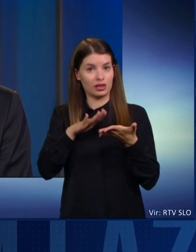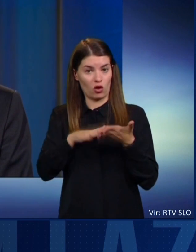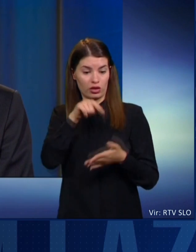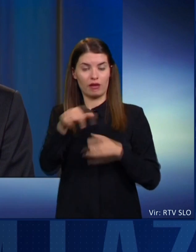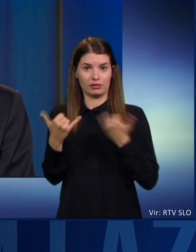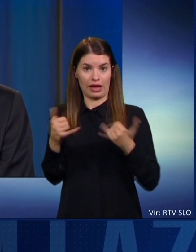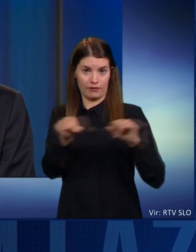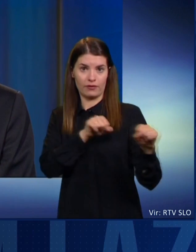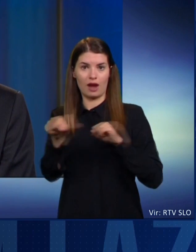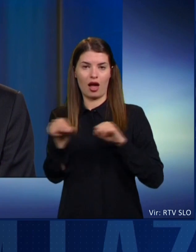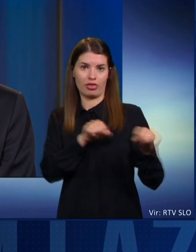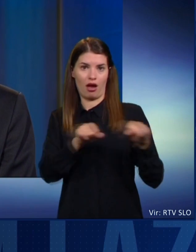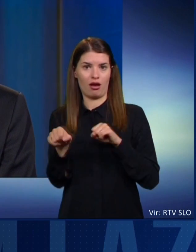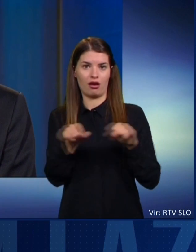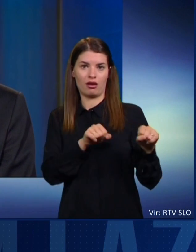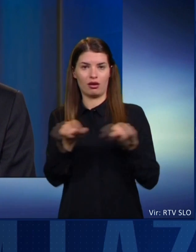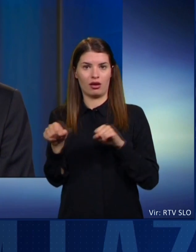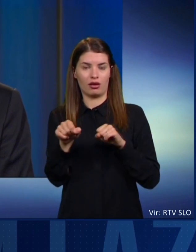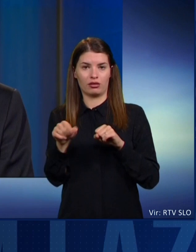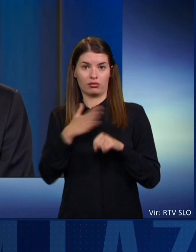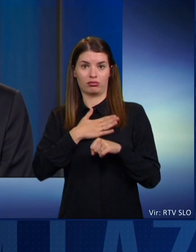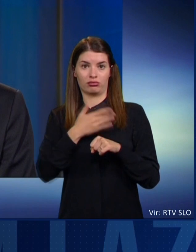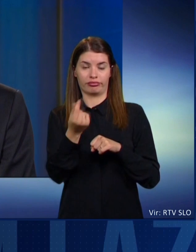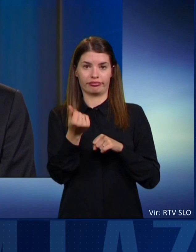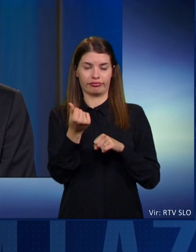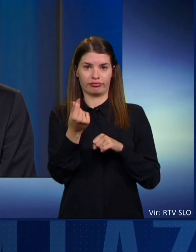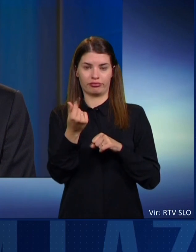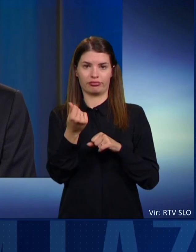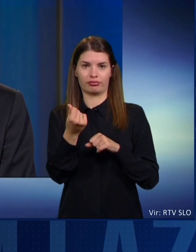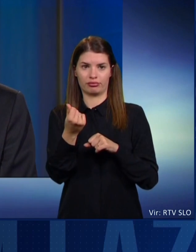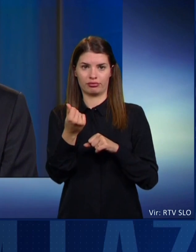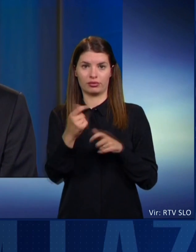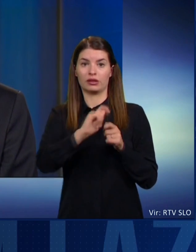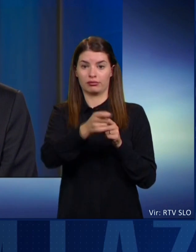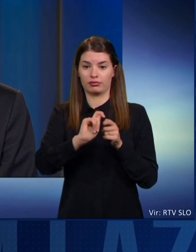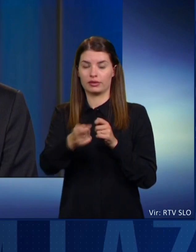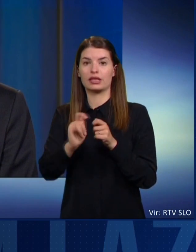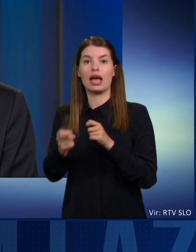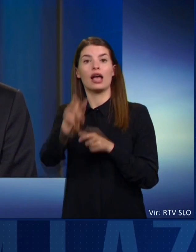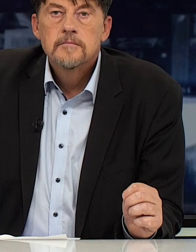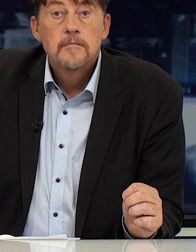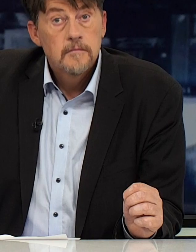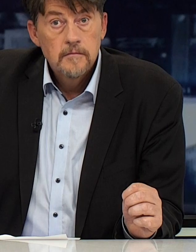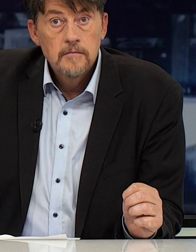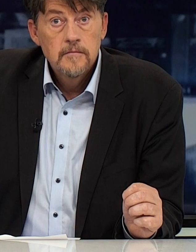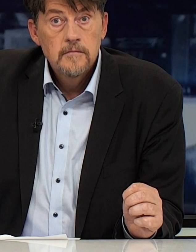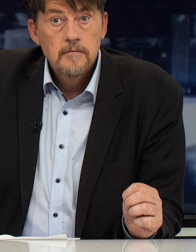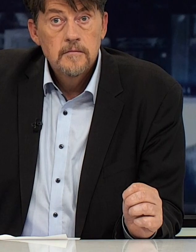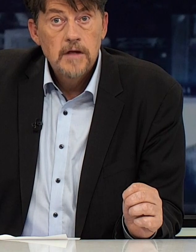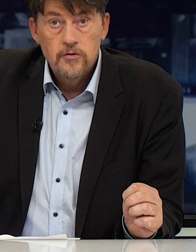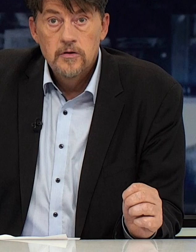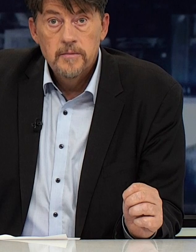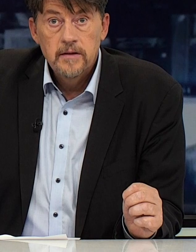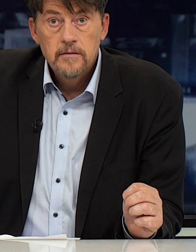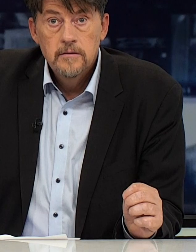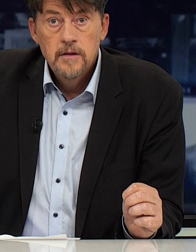ta vlada na široko odprla denarnico in ljudem deli denar.